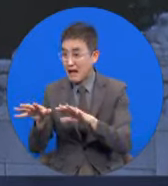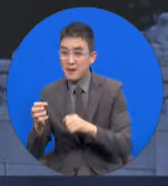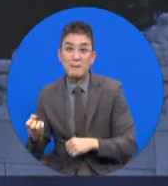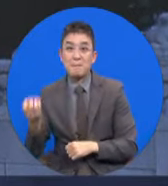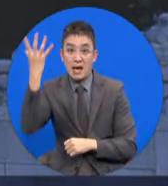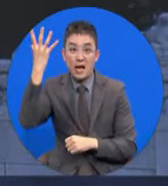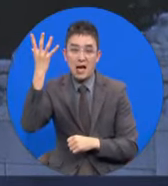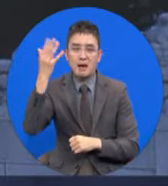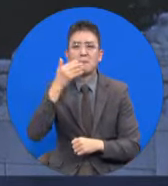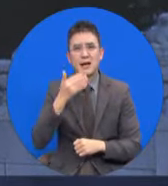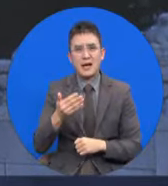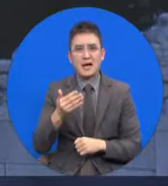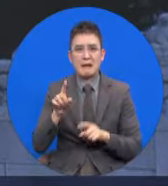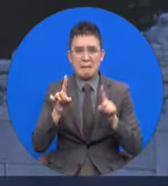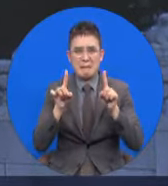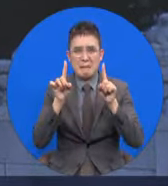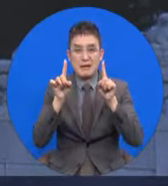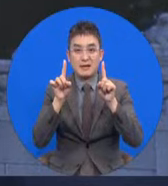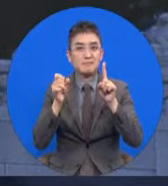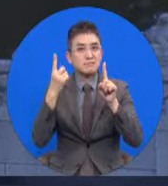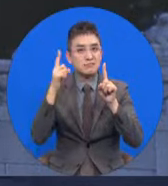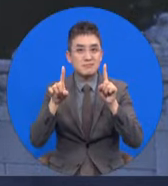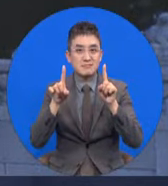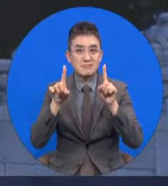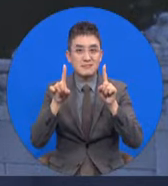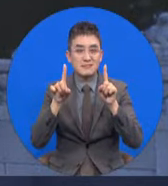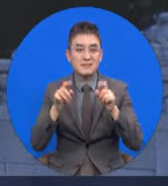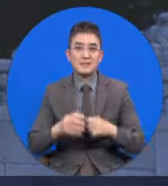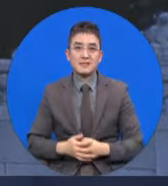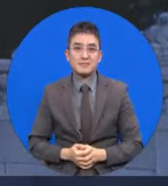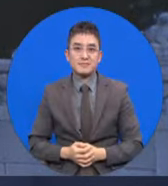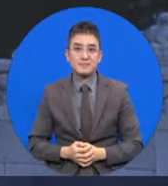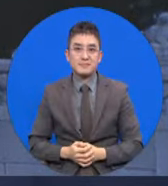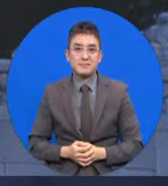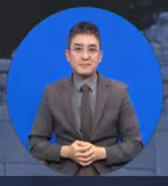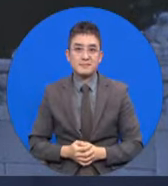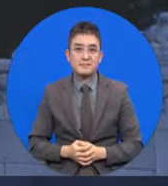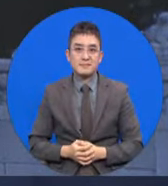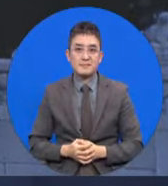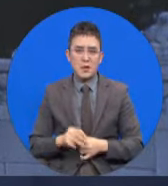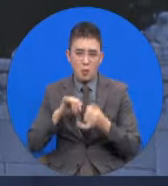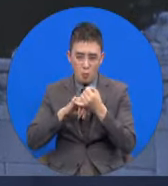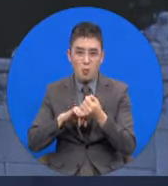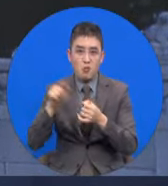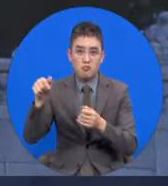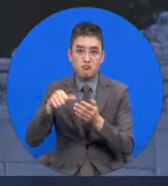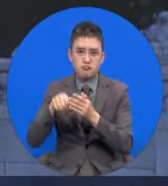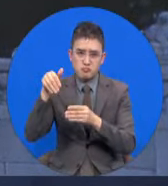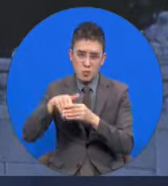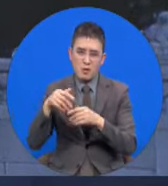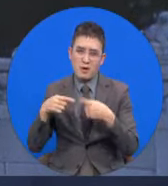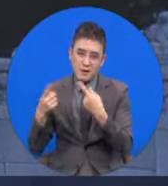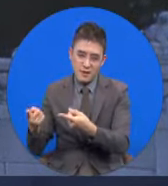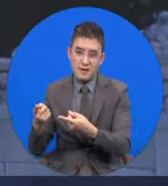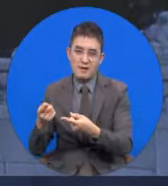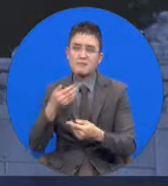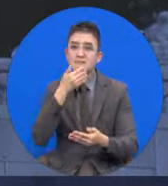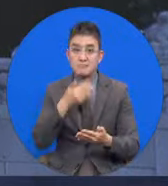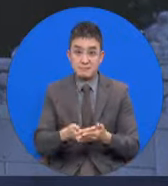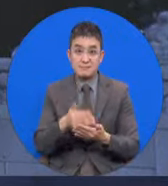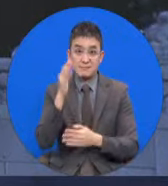한쪽 정당의 승리로 이어질 수도 있습니다. 그렇기 때문에 투표하는 것이 매우 중요해진 상황이다라는 말씀 거듭 드리고